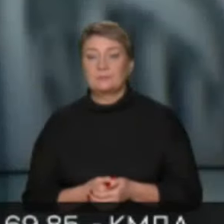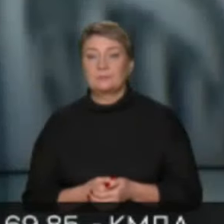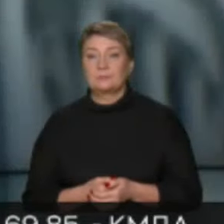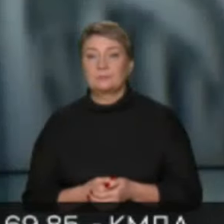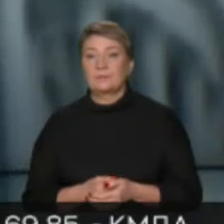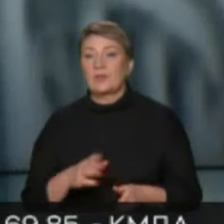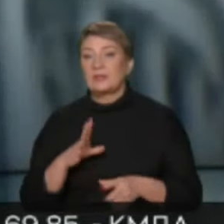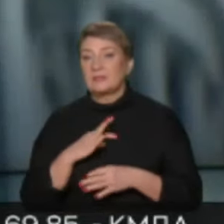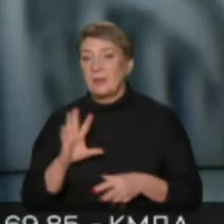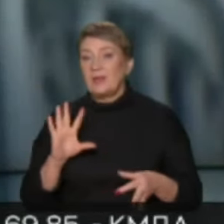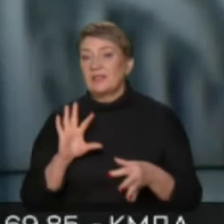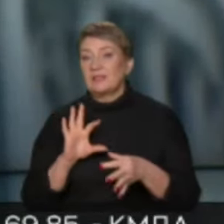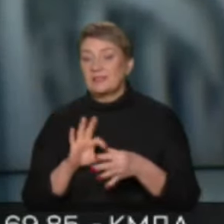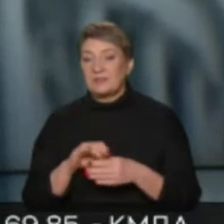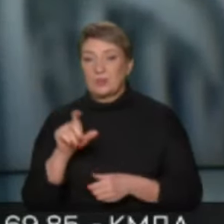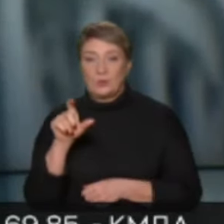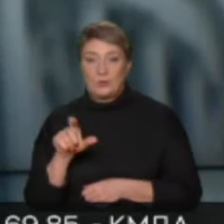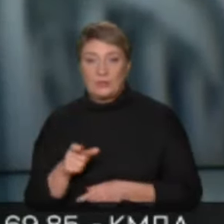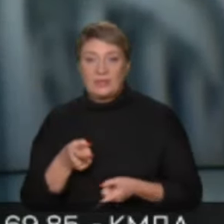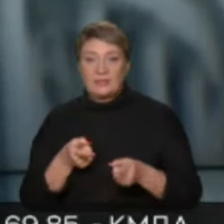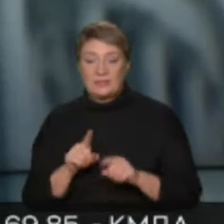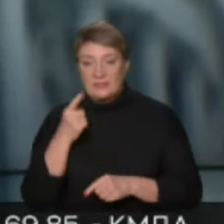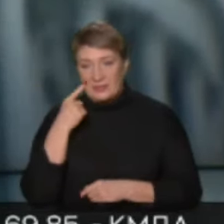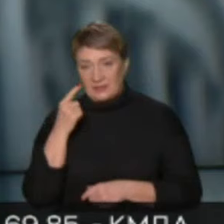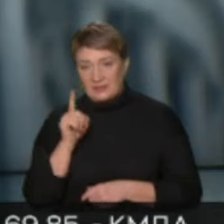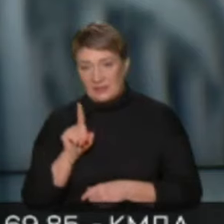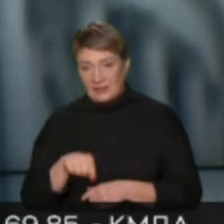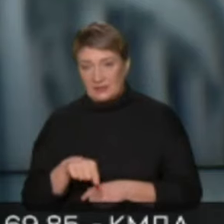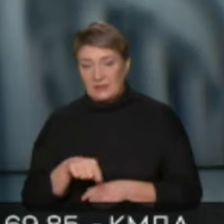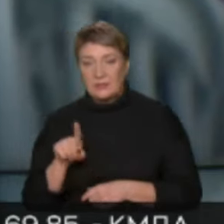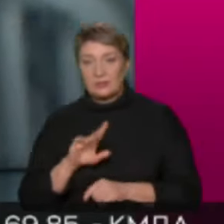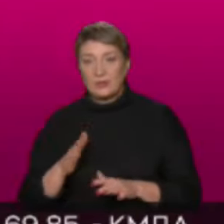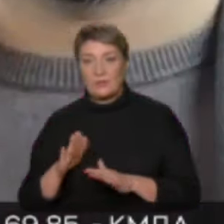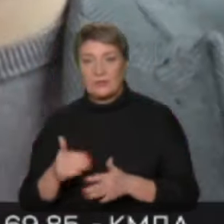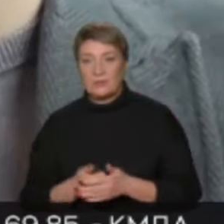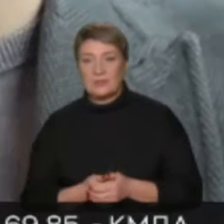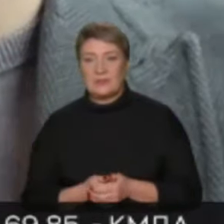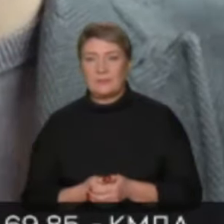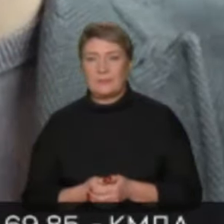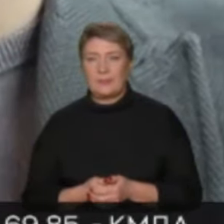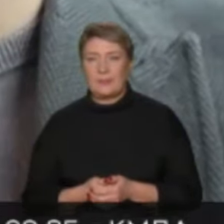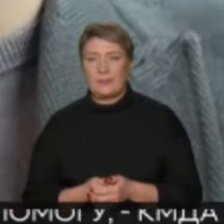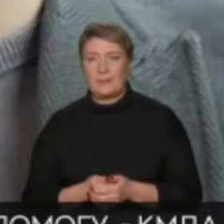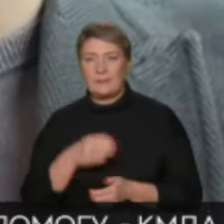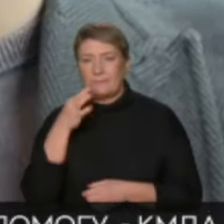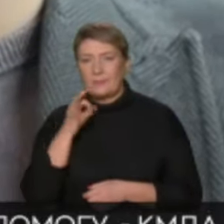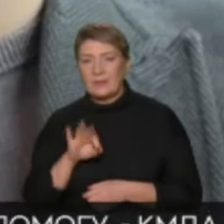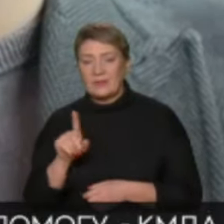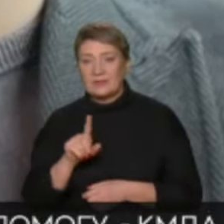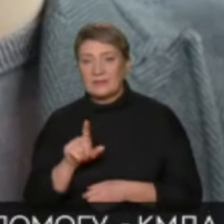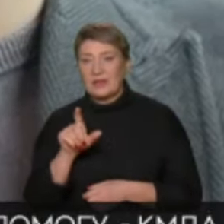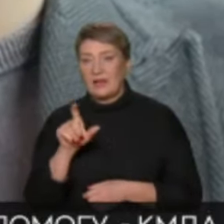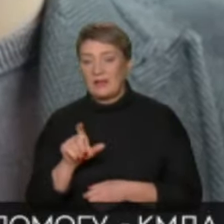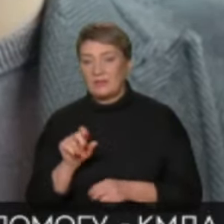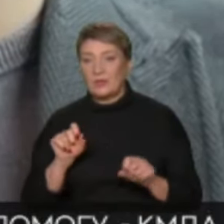нами на зв'язку людина, яка дійсно знає, я сподіваюся, що там відбувається. Це Мазяр Міан, це експерт-іраніст і автор